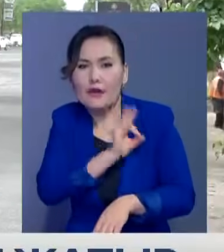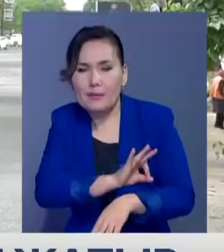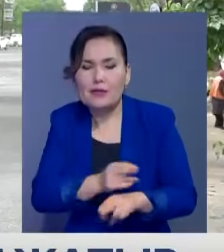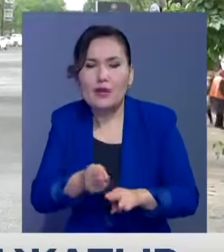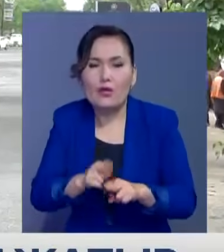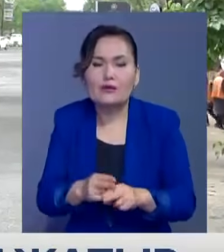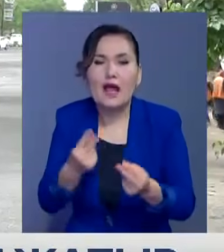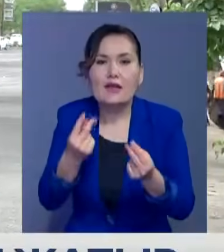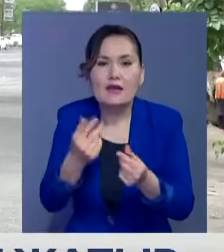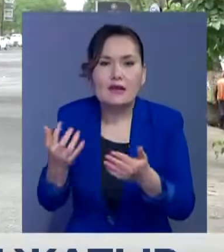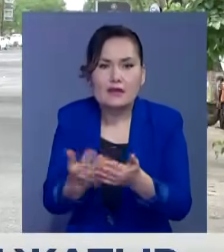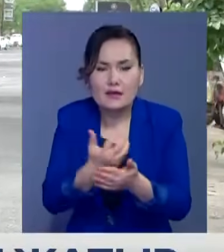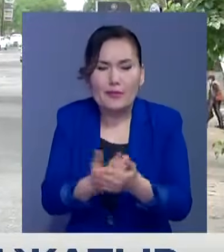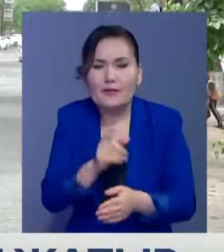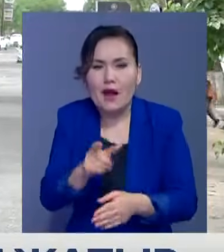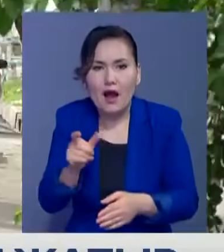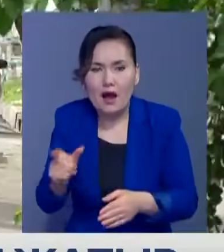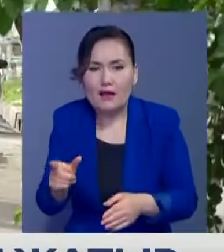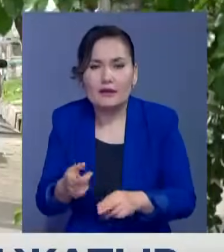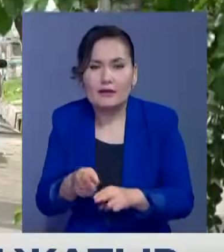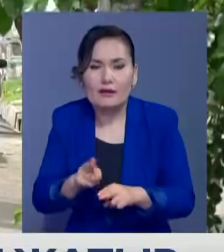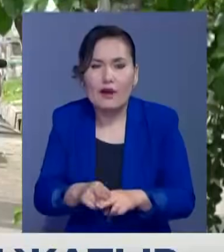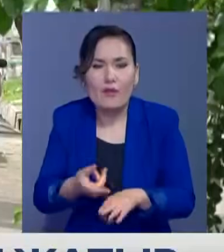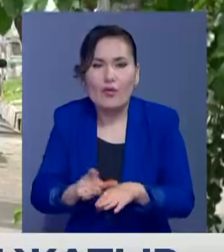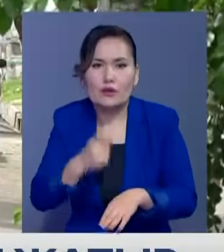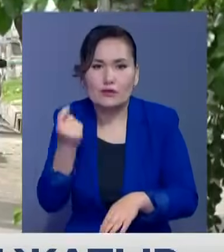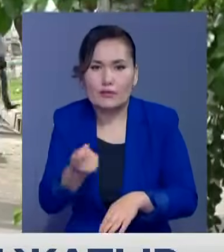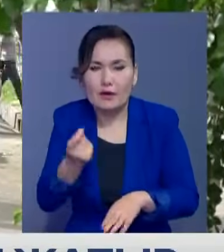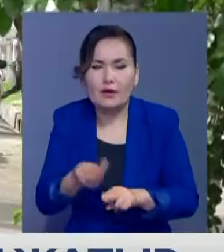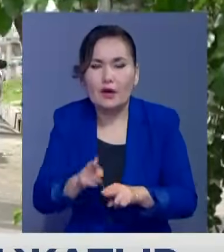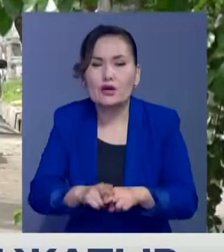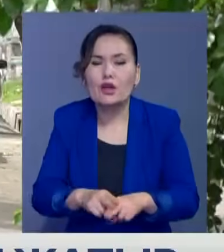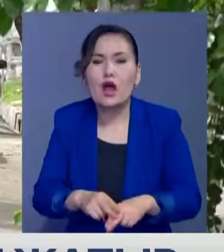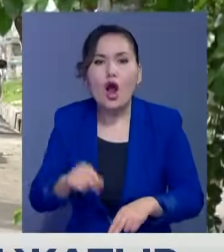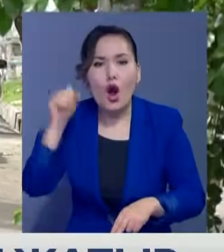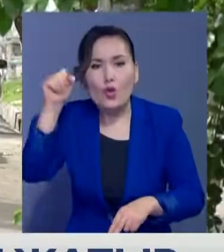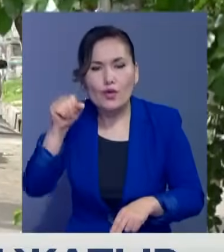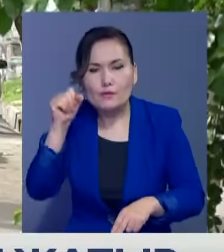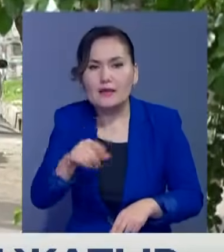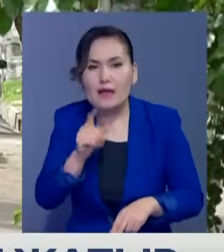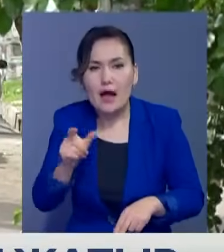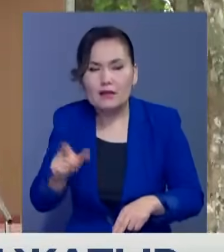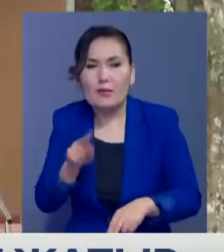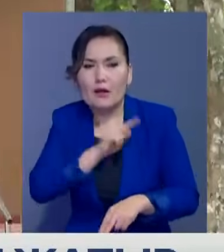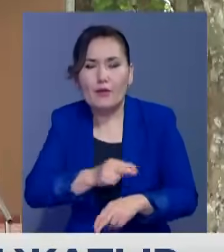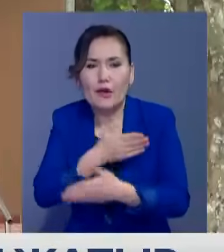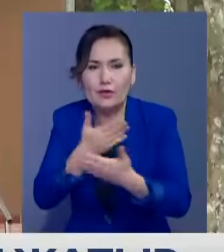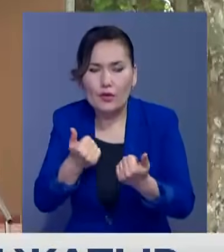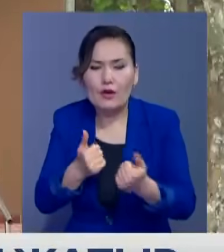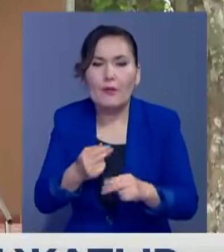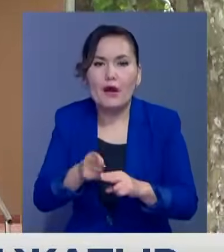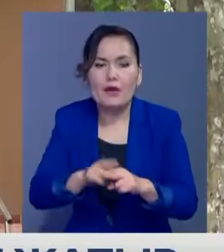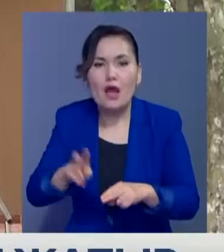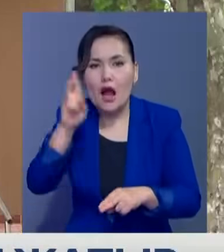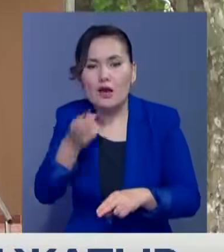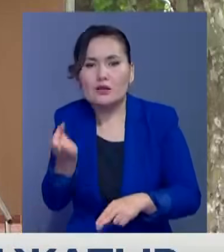күрек таба алмай жүргендер саны артып барады. 1,5 миллион өзбекстандық жұмыссыз қалды. Ол олма қазынаға түскен салықтың